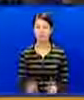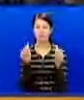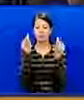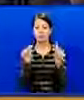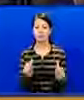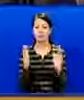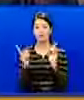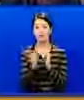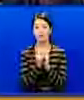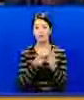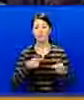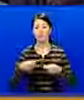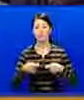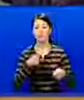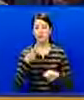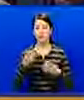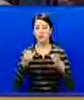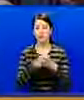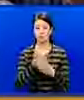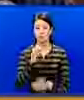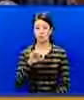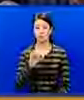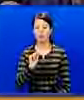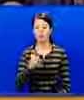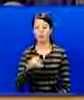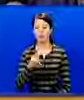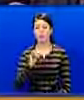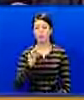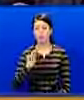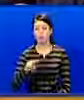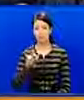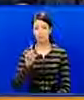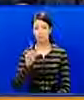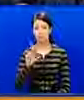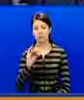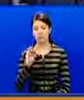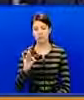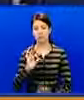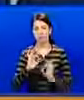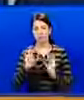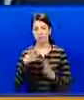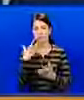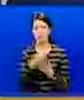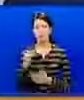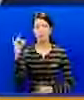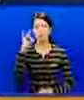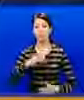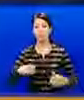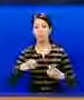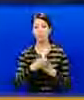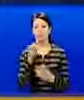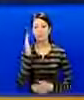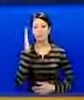управляющий директор по развитию бизнеса BI Group Construction Аян Зейкерин ознакомил главу региона с историей компании и ее